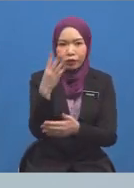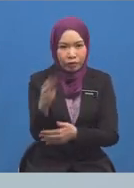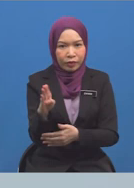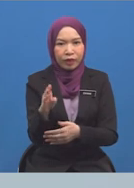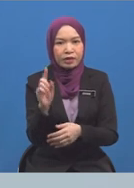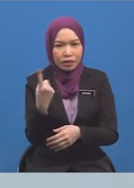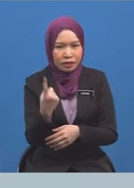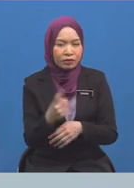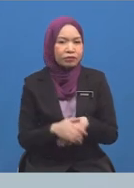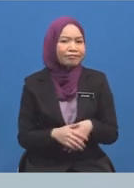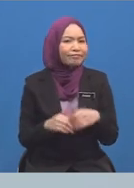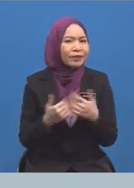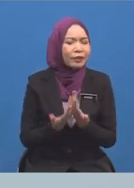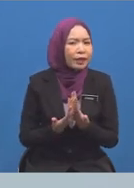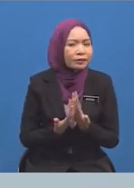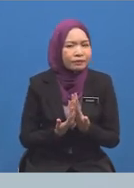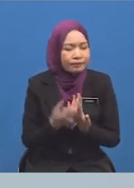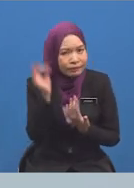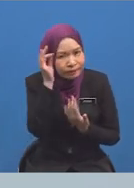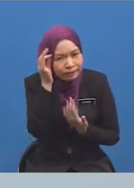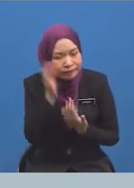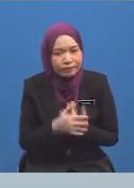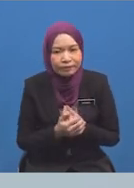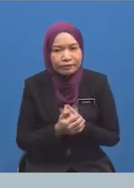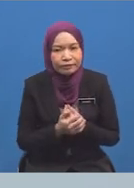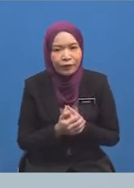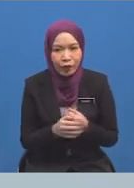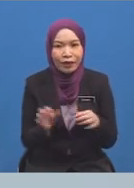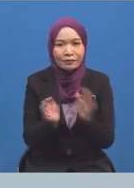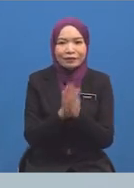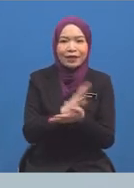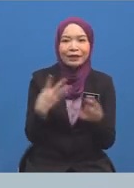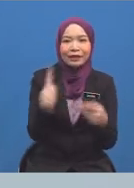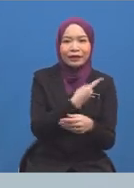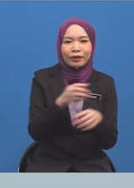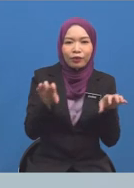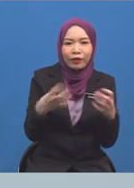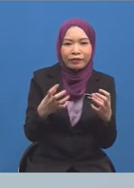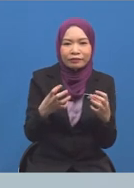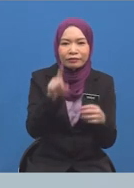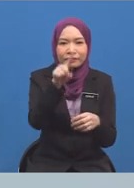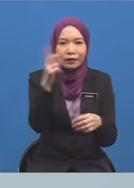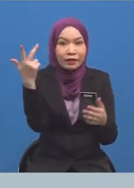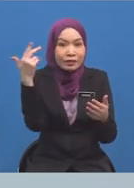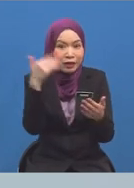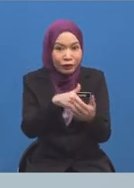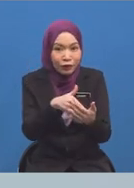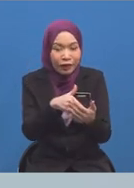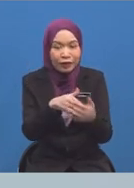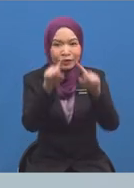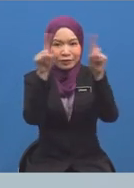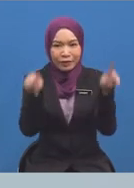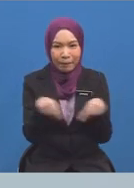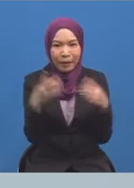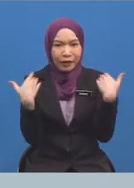ini sama kita Buatlah satu lagi segiempat Ia mempunyai 12